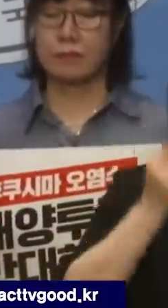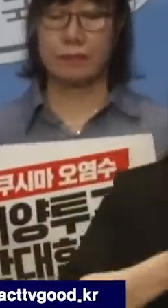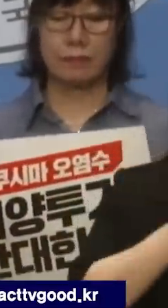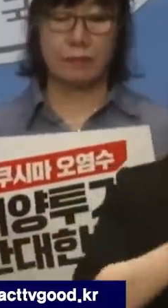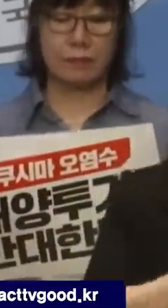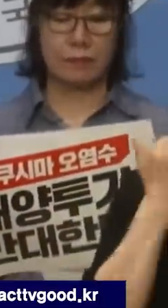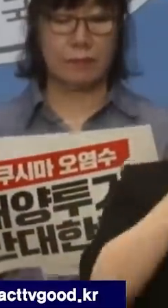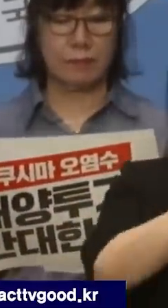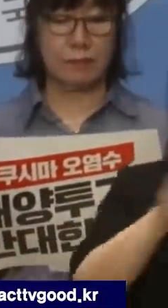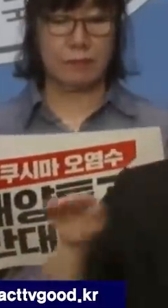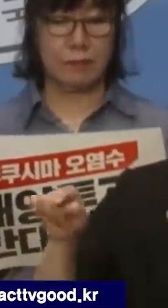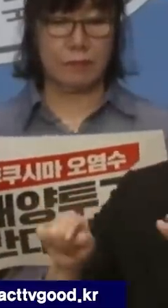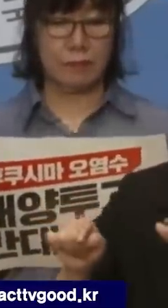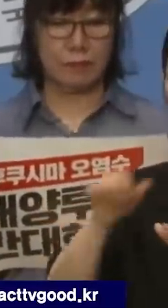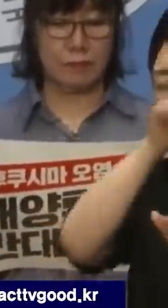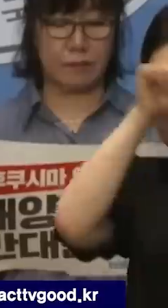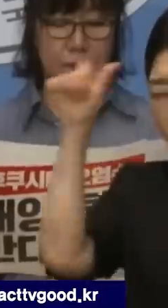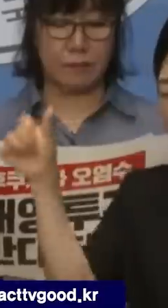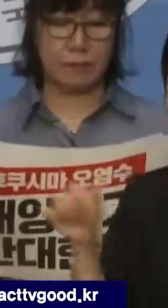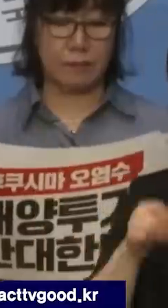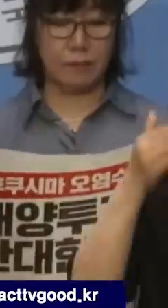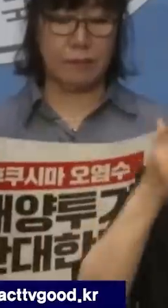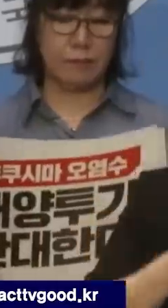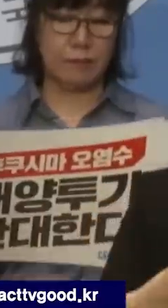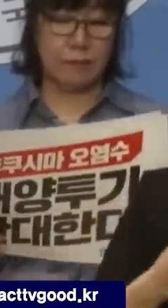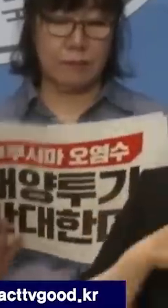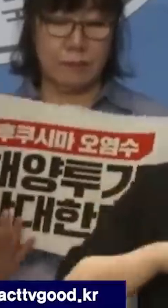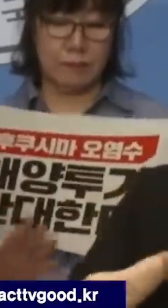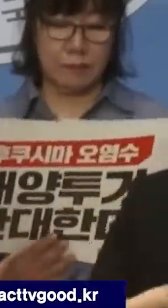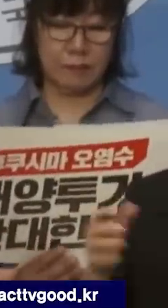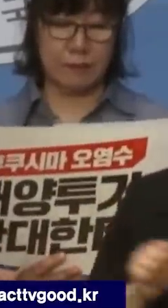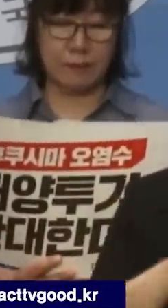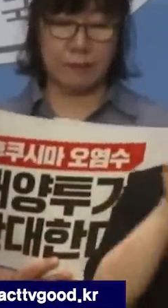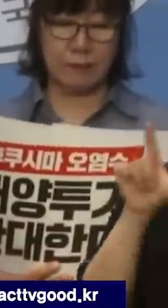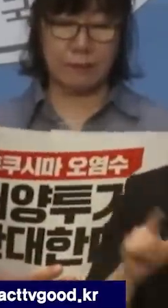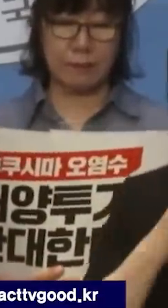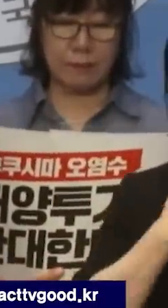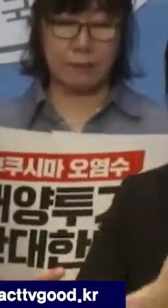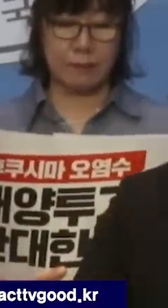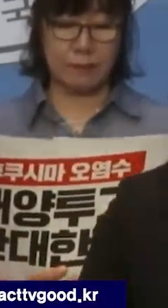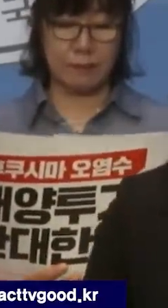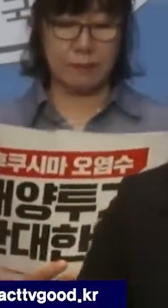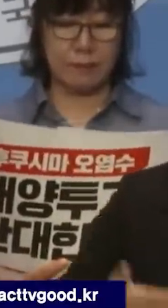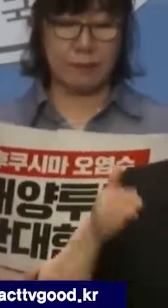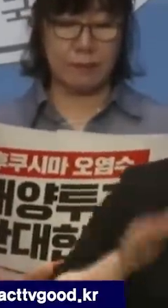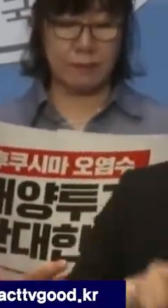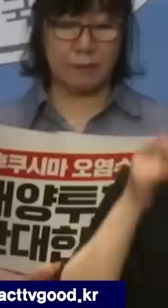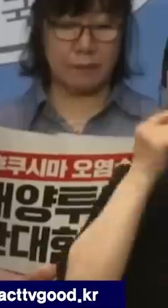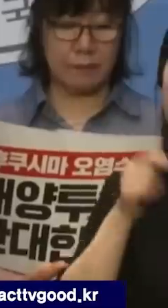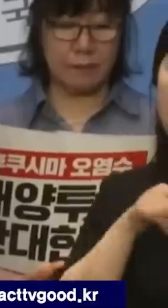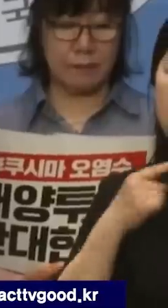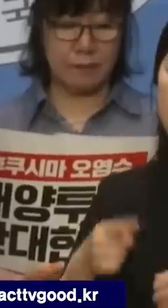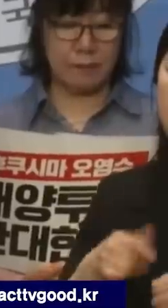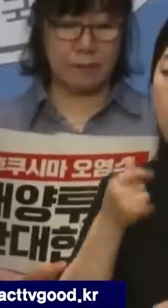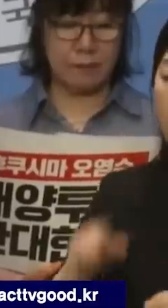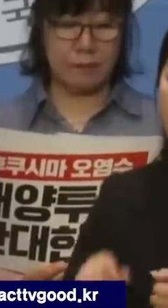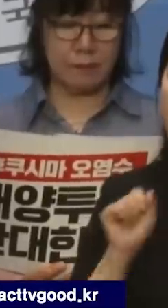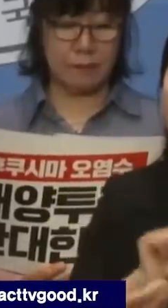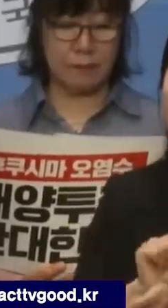대하여 평생 감사하며 살았습니다. 그런데 일본에서 핵방사